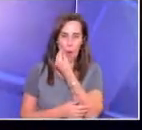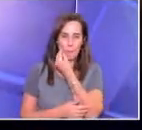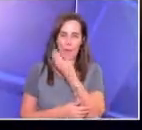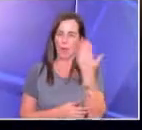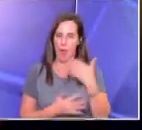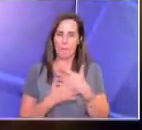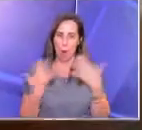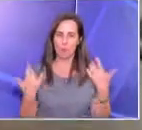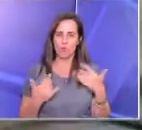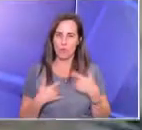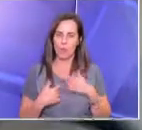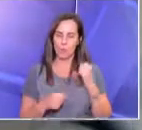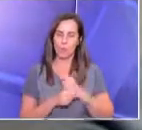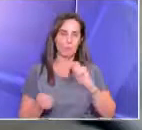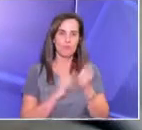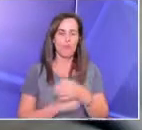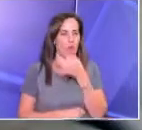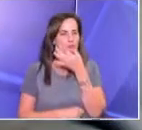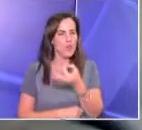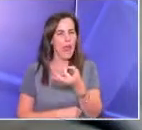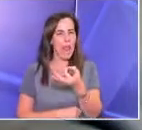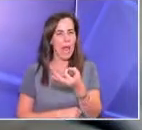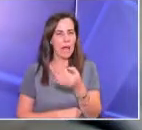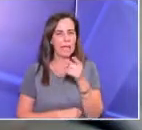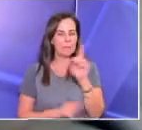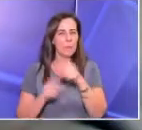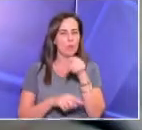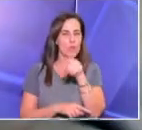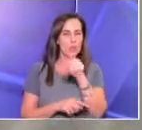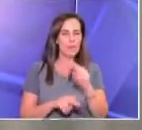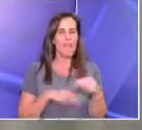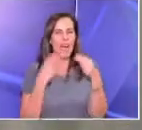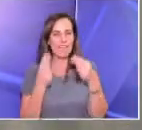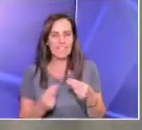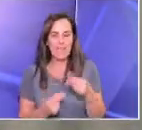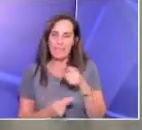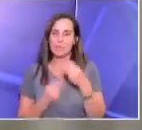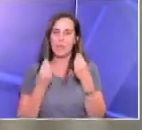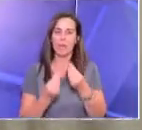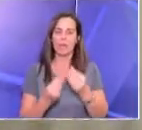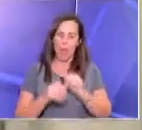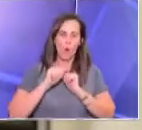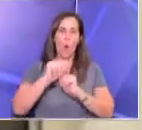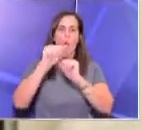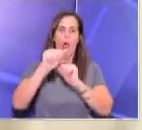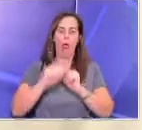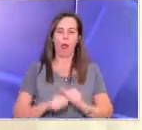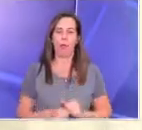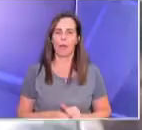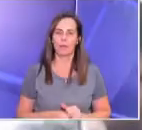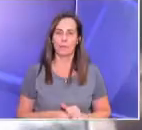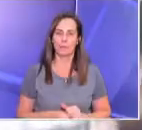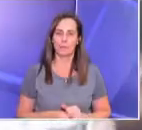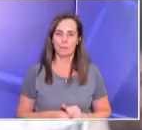היה ברור שאנחנו בדרך לסנסציה. השאלה, עם זה שפסלו אותה ואז היא חזרה, זה מה שנתן פה בוסט מאוד מאוד גדול. יש